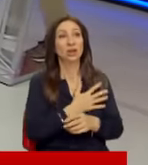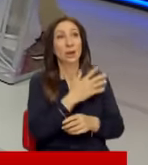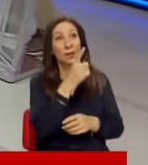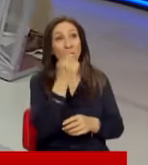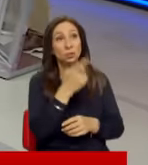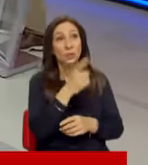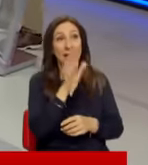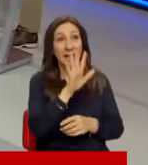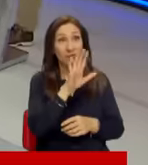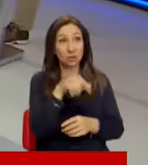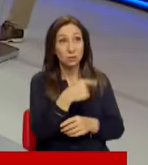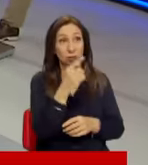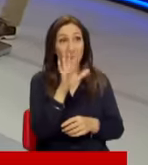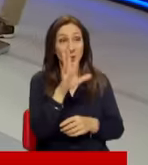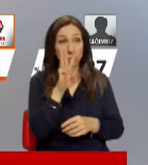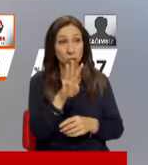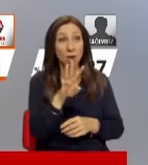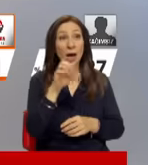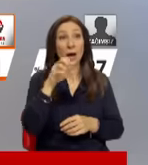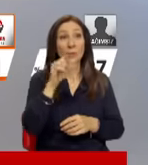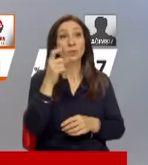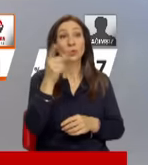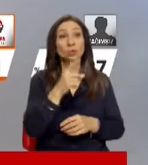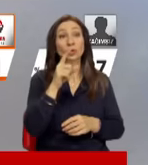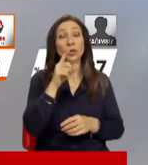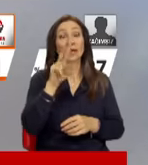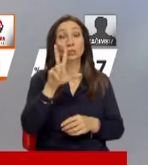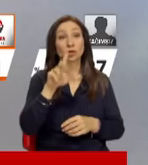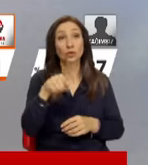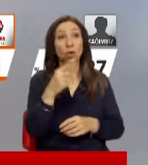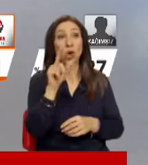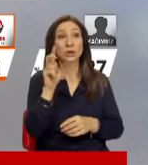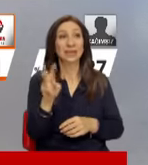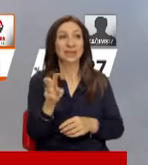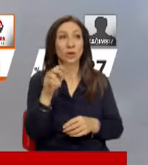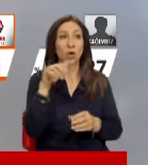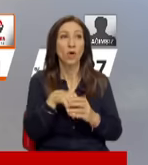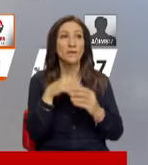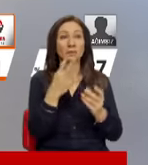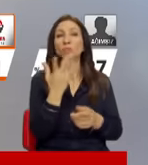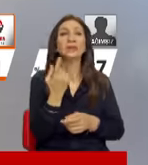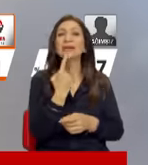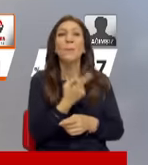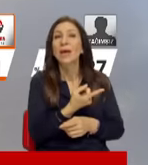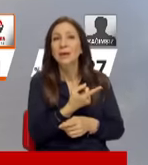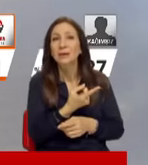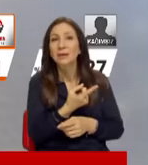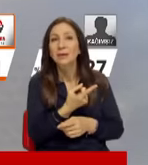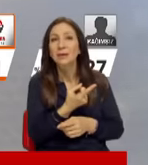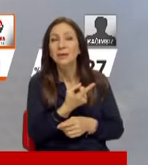Partisi'ne %50,53, AK Parti'ye %23,18'lik oy verilmiş bu mecliste. Bu ne